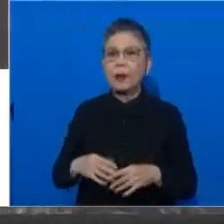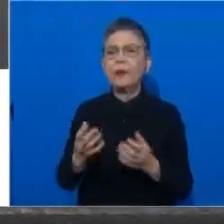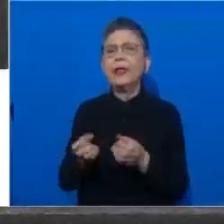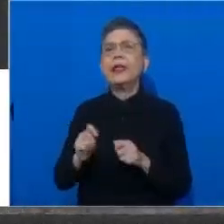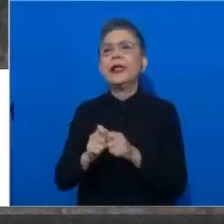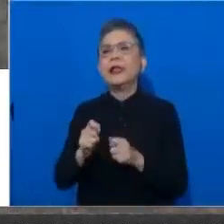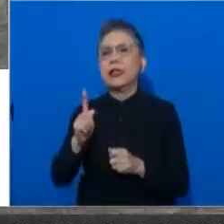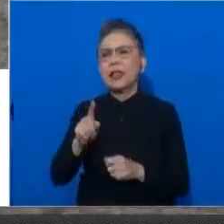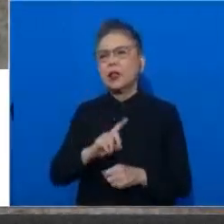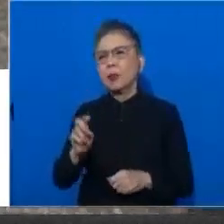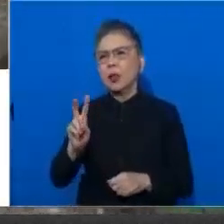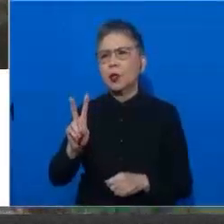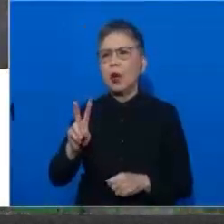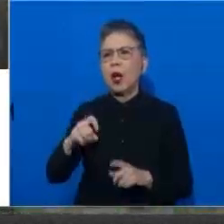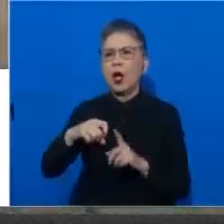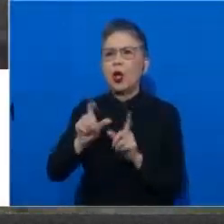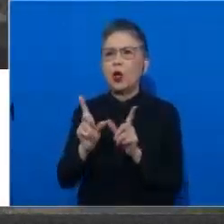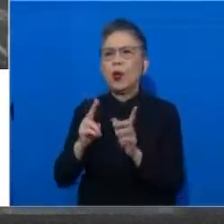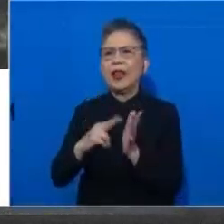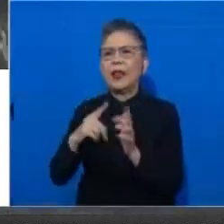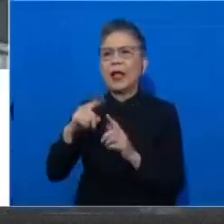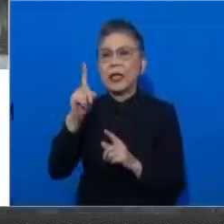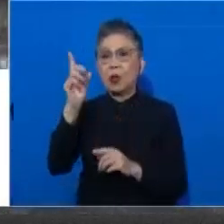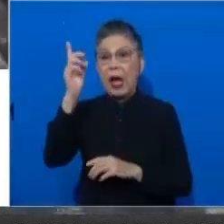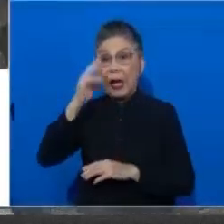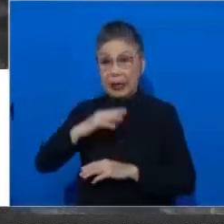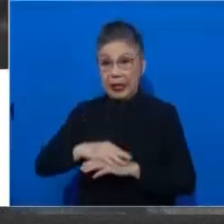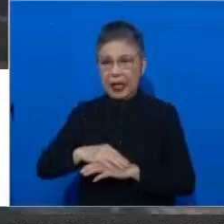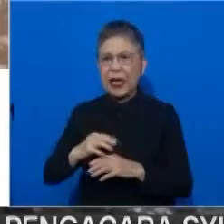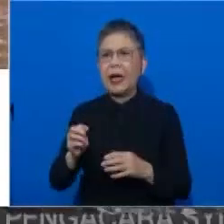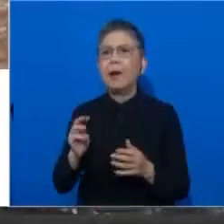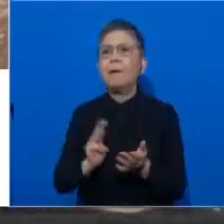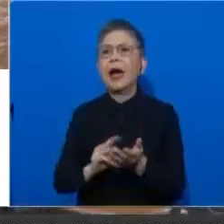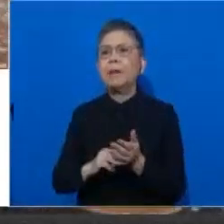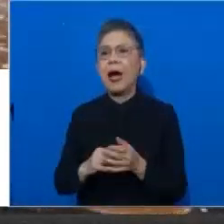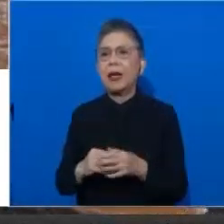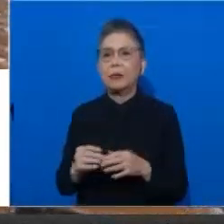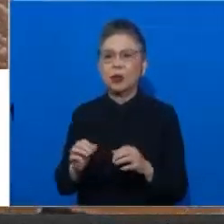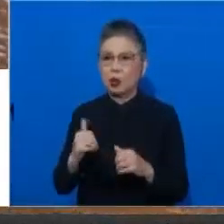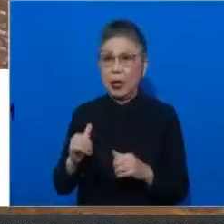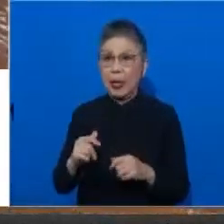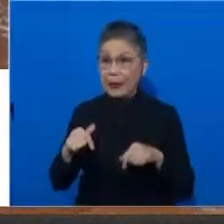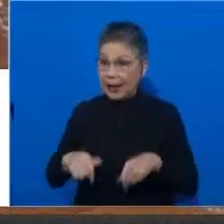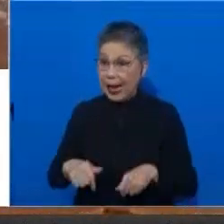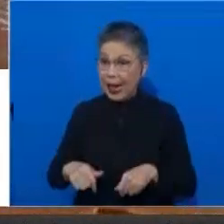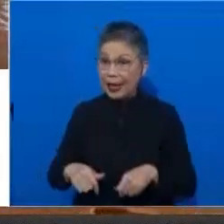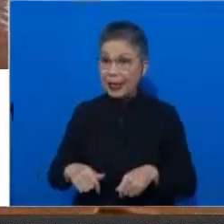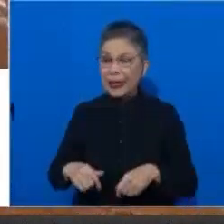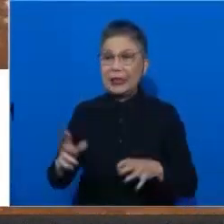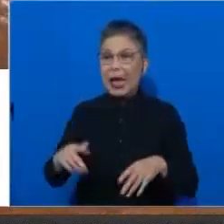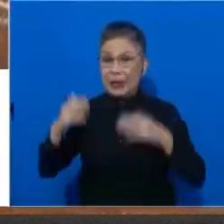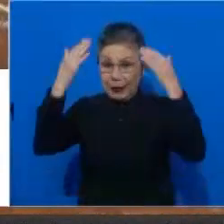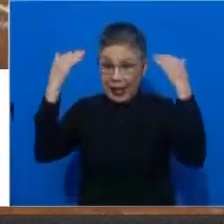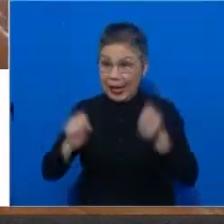memproduksi 1-2 kuintal gula merah dalam sehari karena terkendala bahan baku. Sejak makin mudahnya bahan baku didapat dari